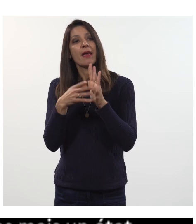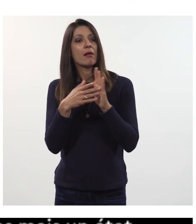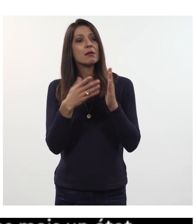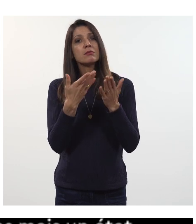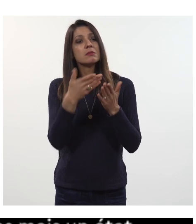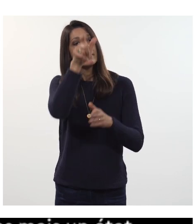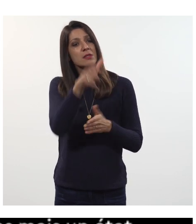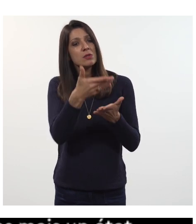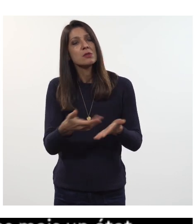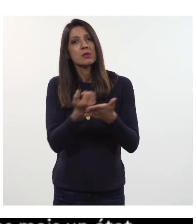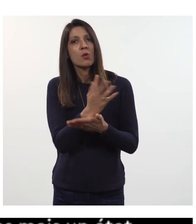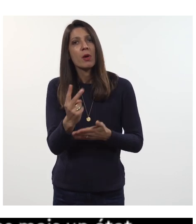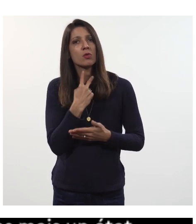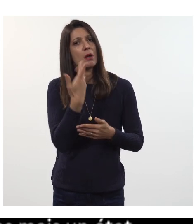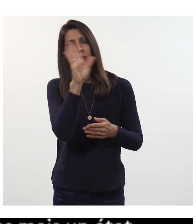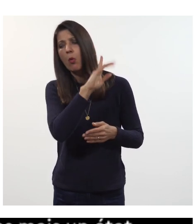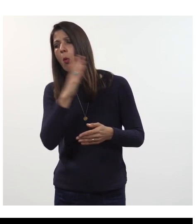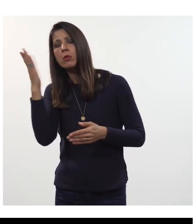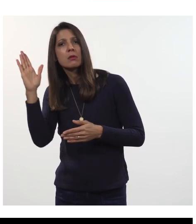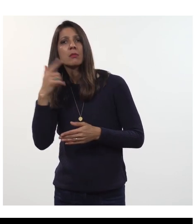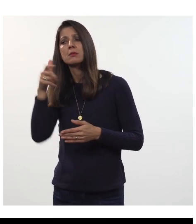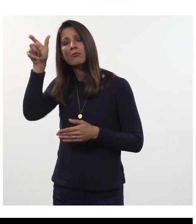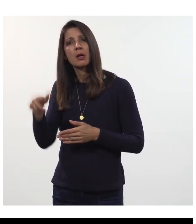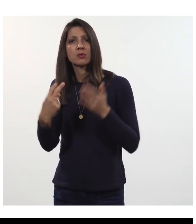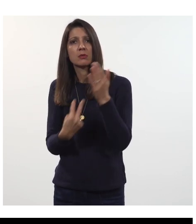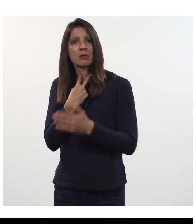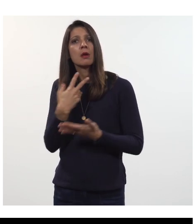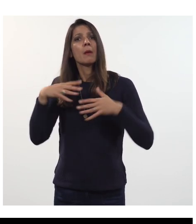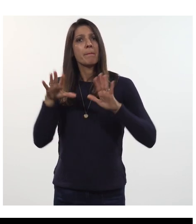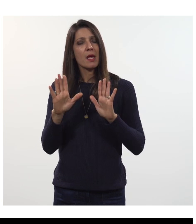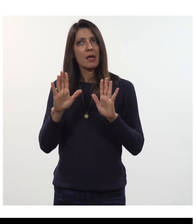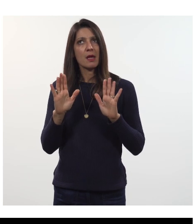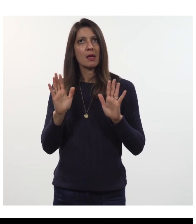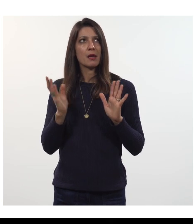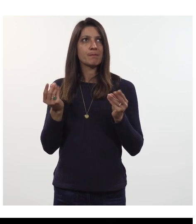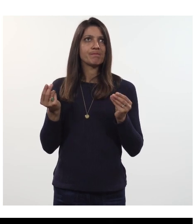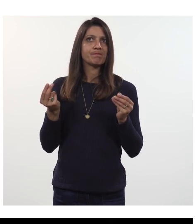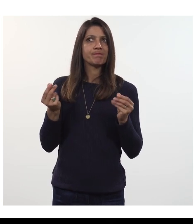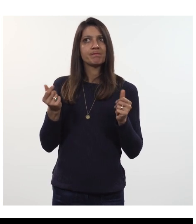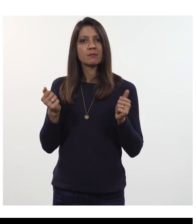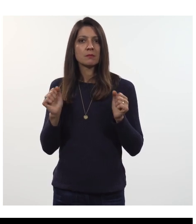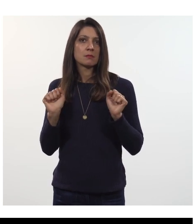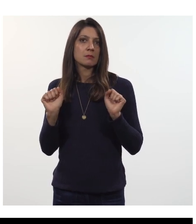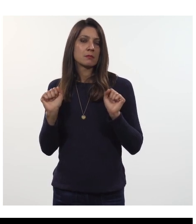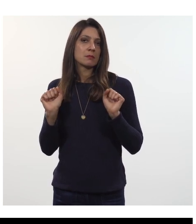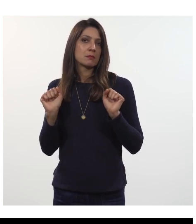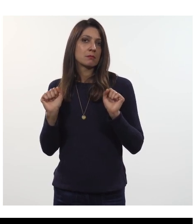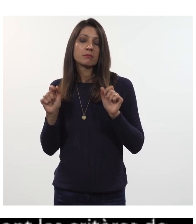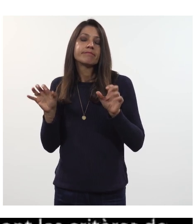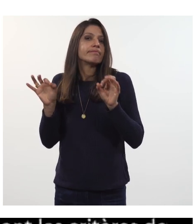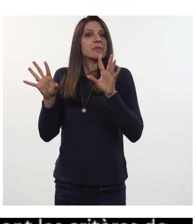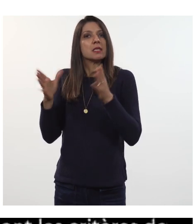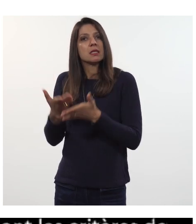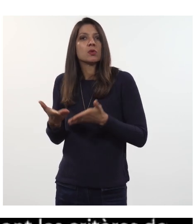quelqu'un qui a un handicap, mais qui va pouvoir avoir une évaluation, on va dire, entre guillemets, comme la population générale.